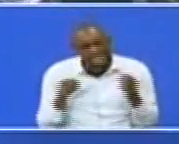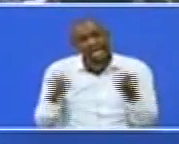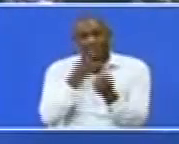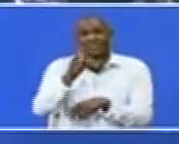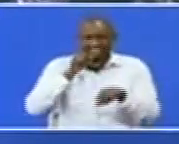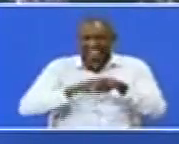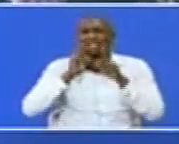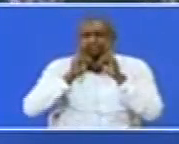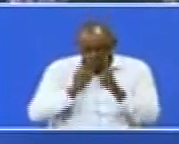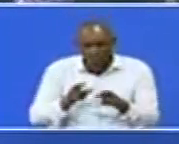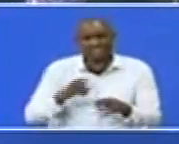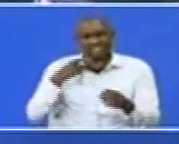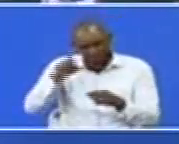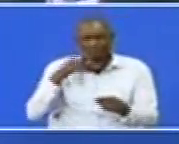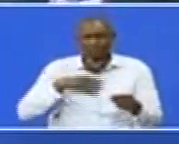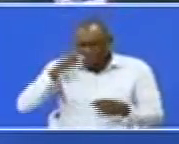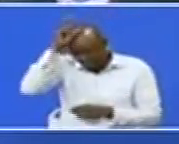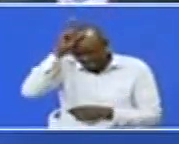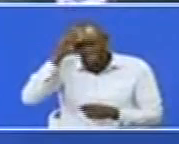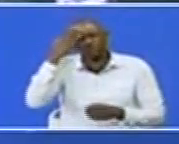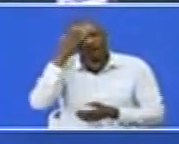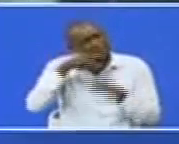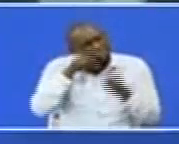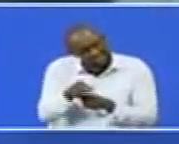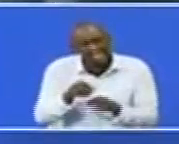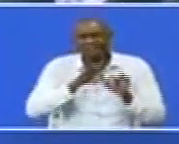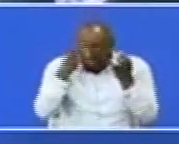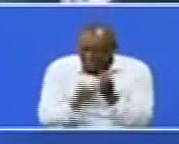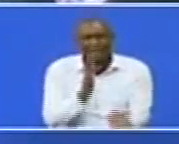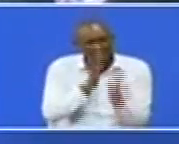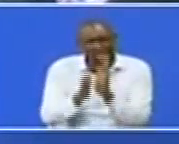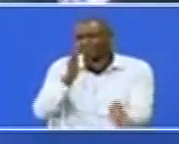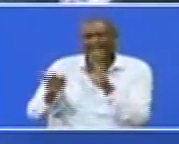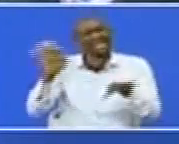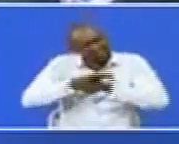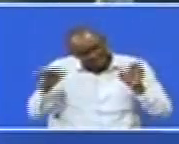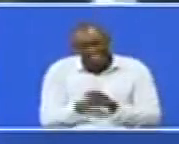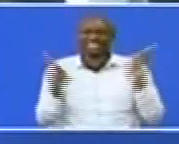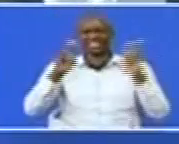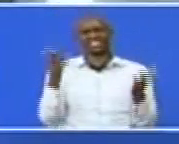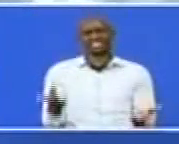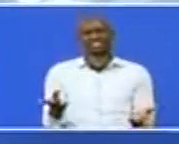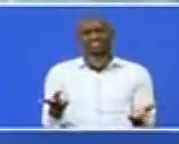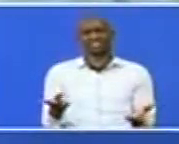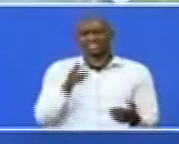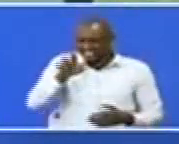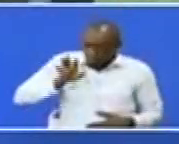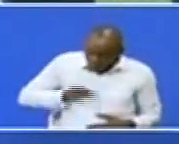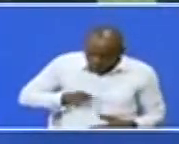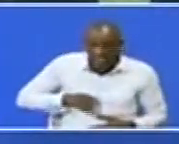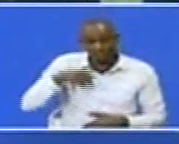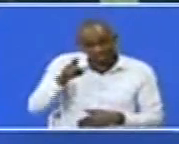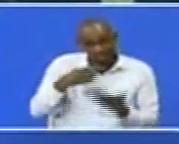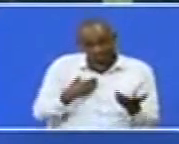ripoti hiyo ilipowafikia wanakijiji na familia ambao tayari walikuwa wamejiandaa kufanya mazishi. Mwanamke huyo